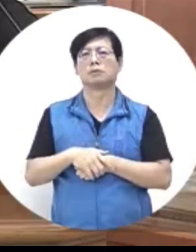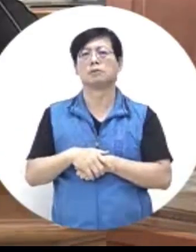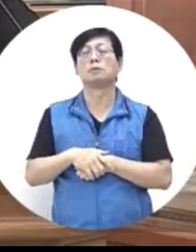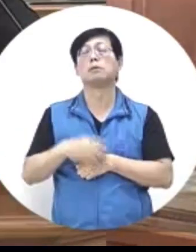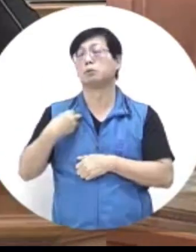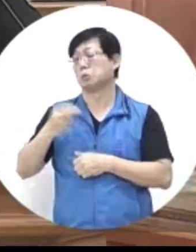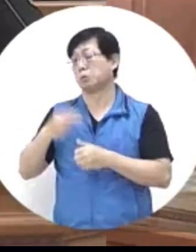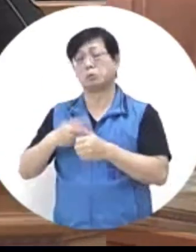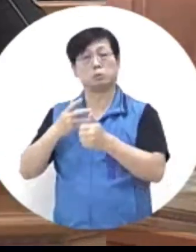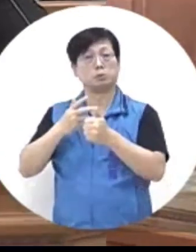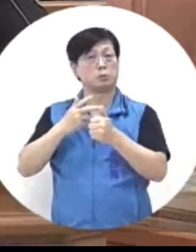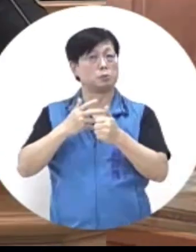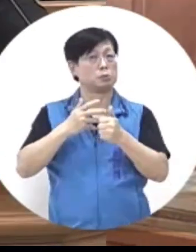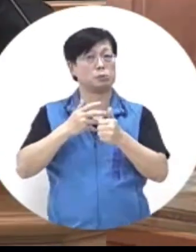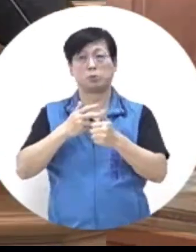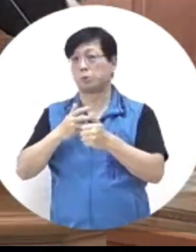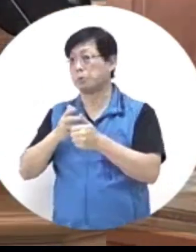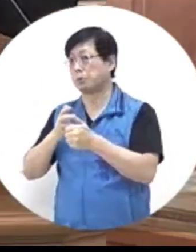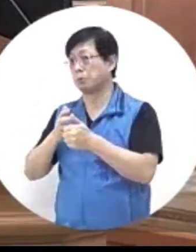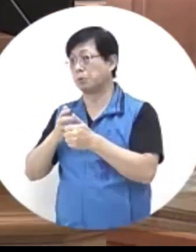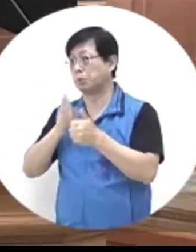请教你，所以局长在回答。